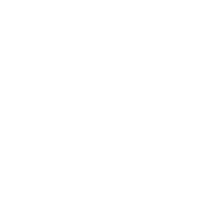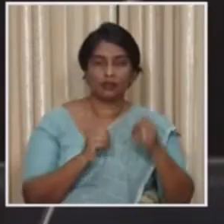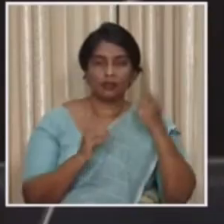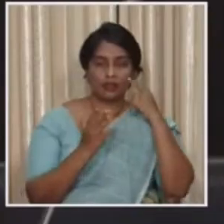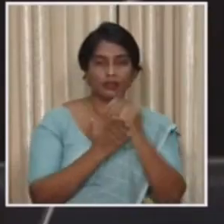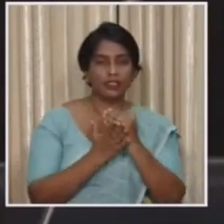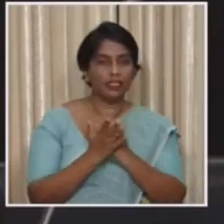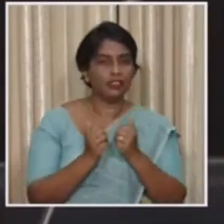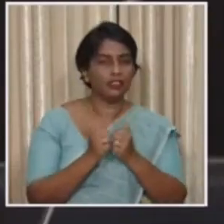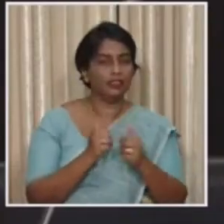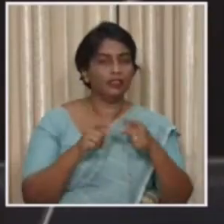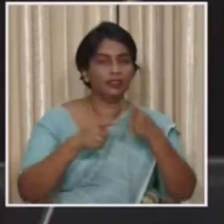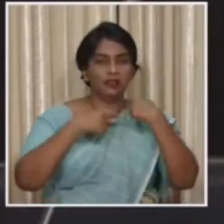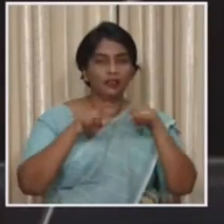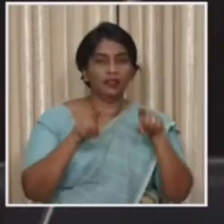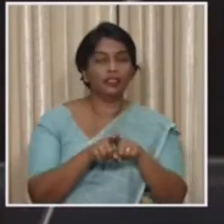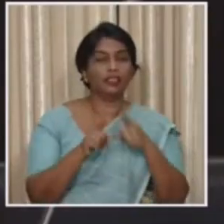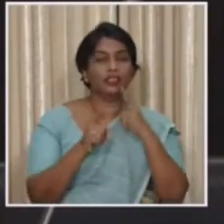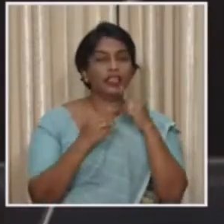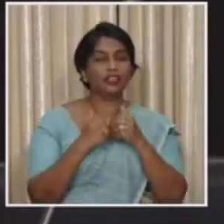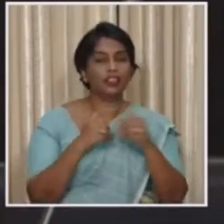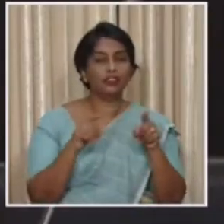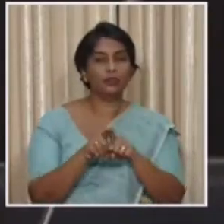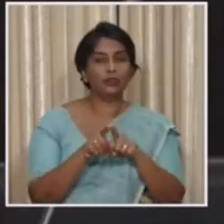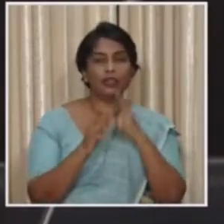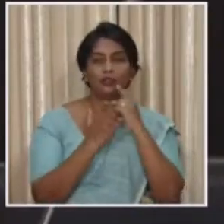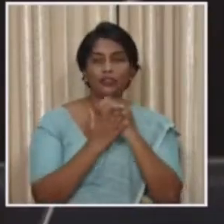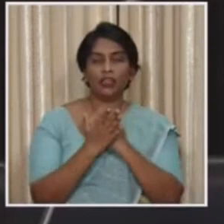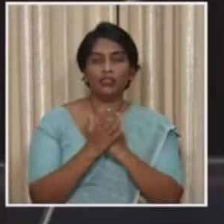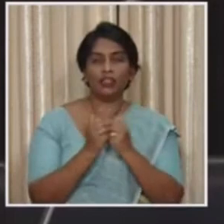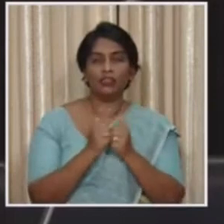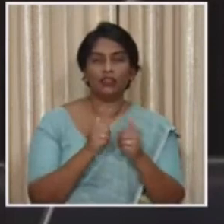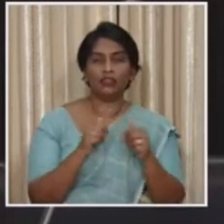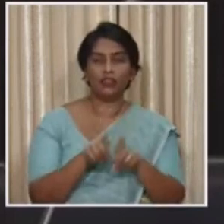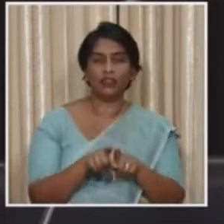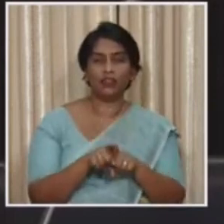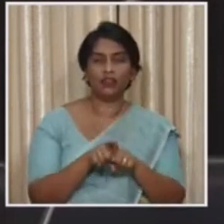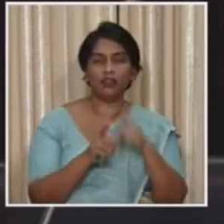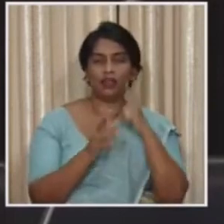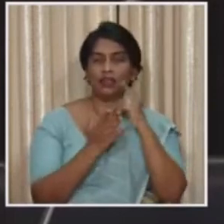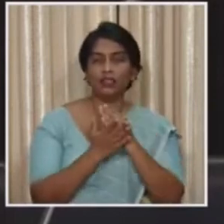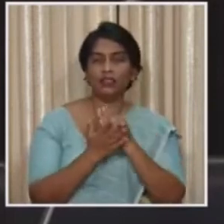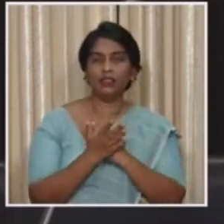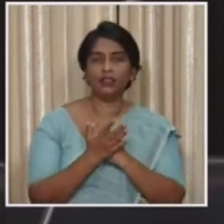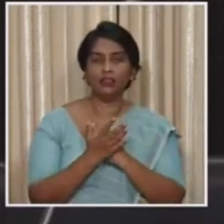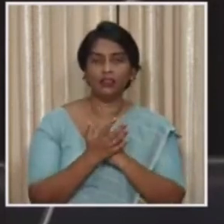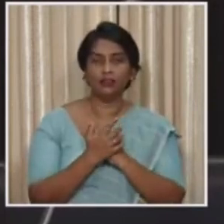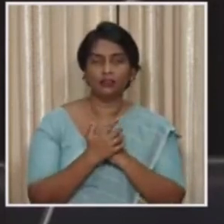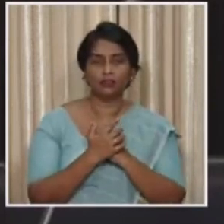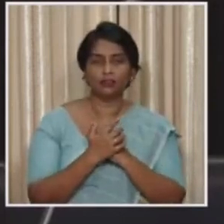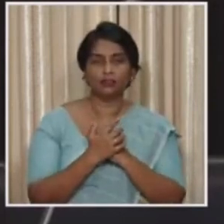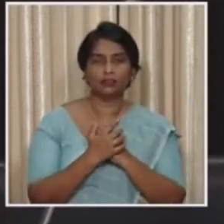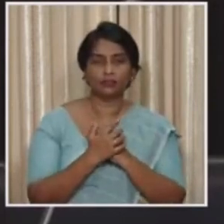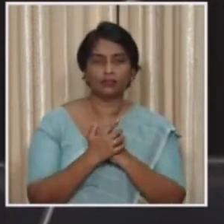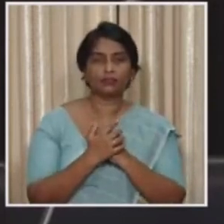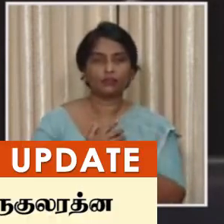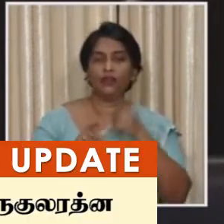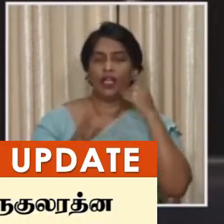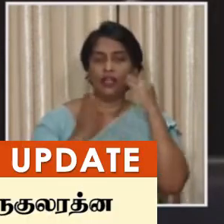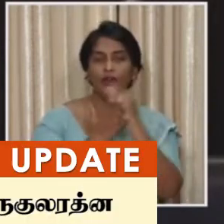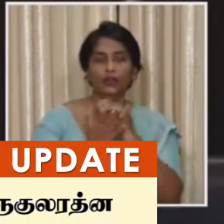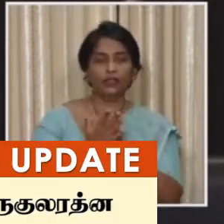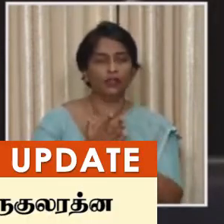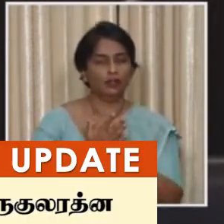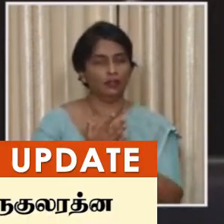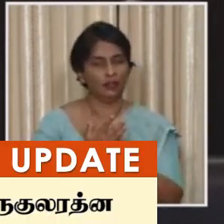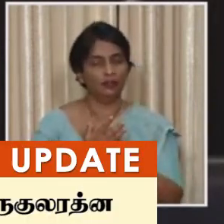விசுவாசியாக தோட்ட தொழிலாளர்களுடைய நலனுக்காக இரவு பகலாக உழைத்த ஒரு அரசியல் தலைவர் தான் முத்து சிவலிங்கம் ஐயா அவர்கள்